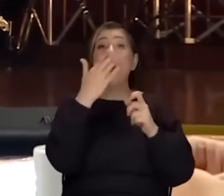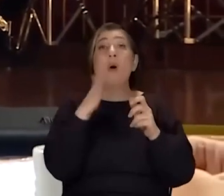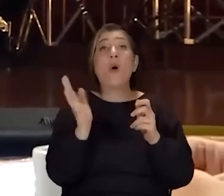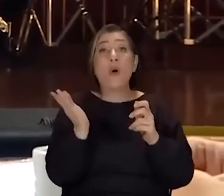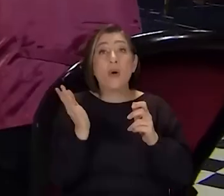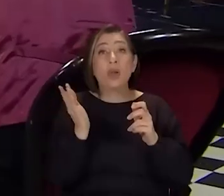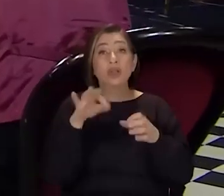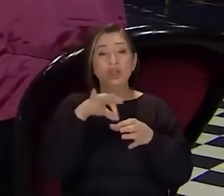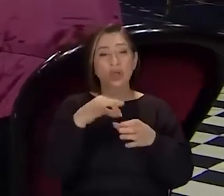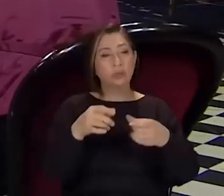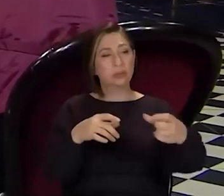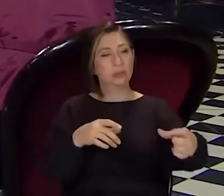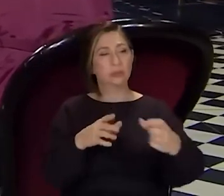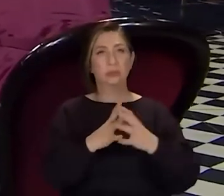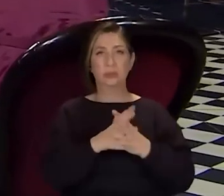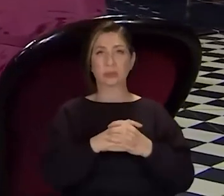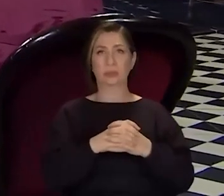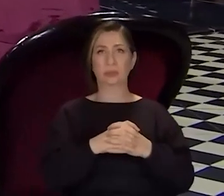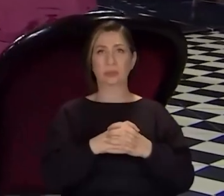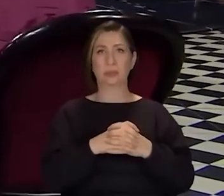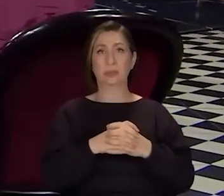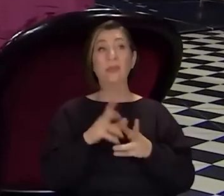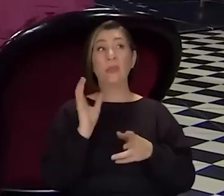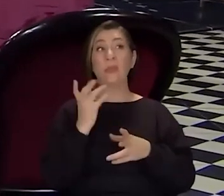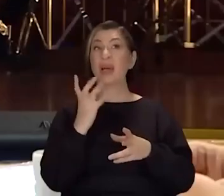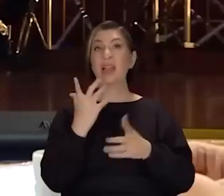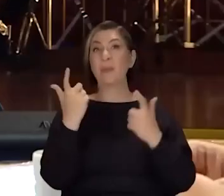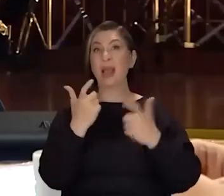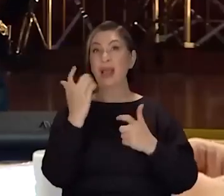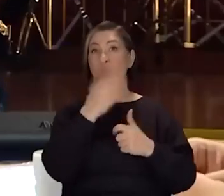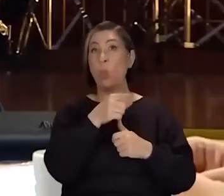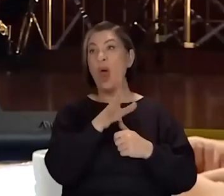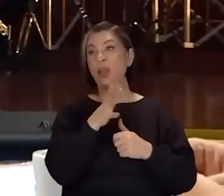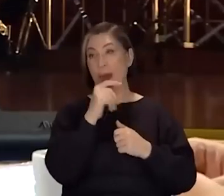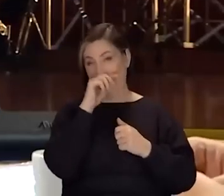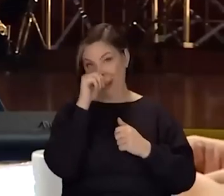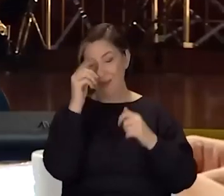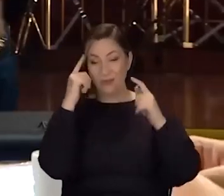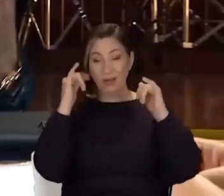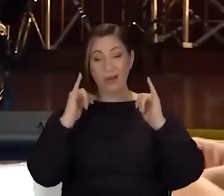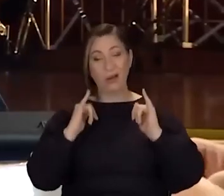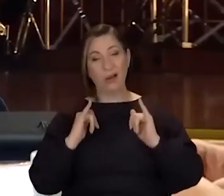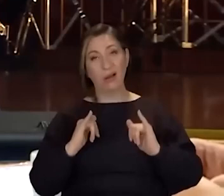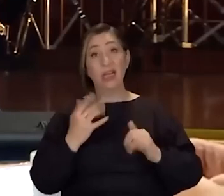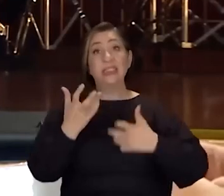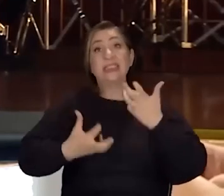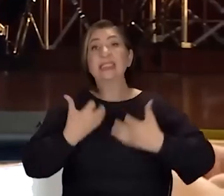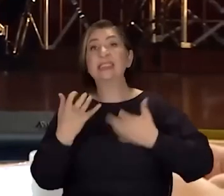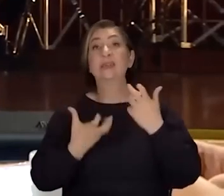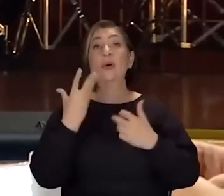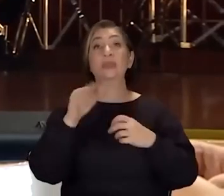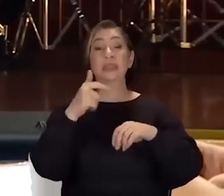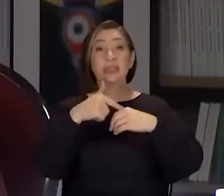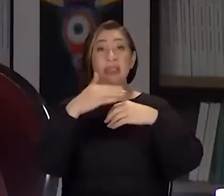yok. Tabii. Çay veriyorlar. Herhalde manyakların gittiği bir yer. Sakinleştirici veriyorlar. Tabii. Azdırıcı olmasın diye.